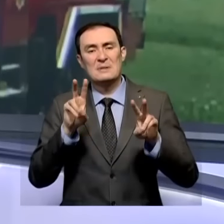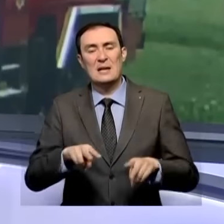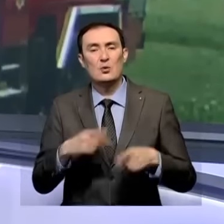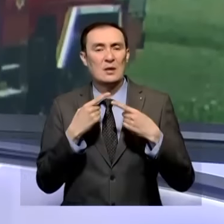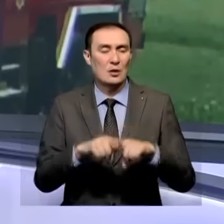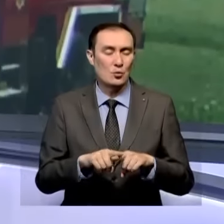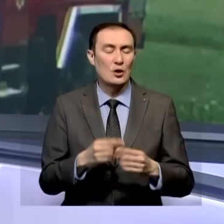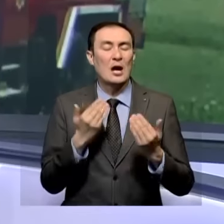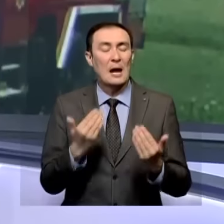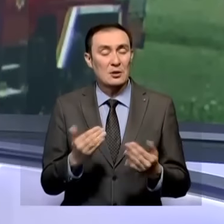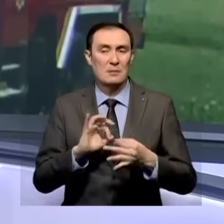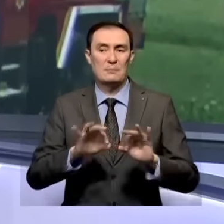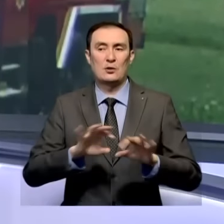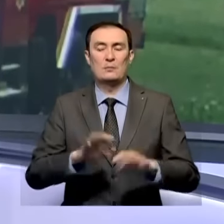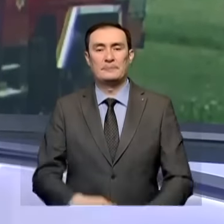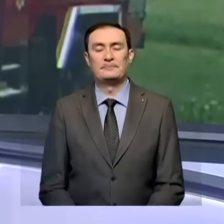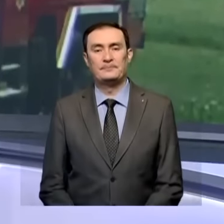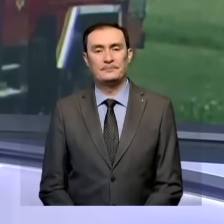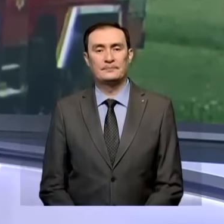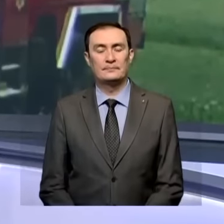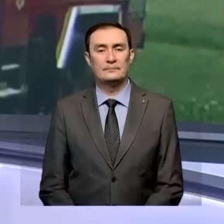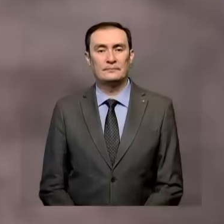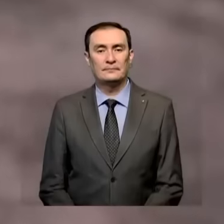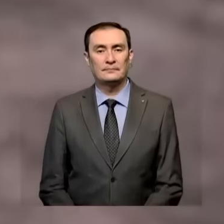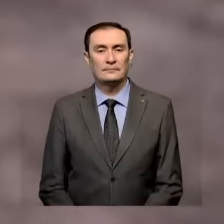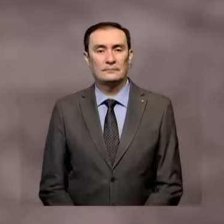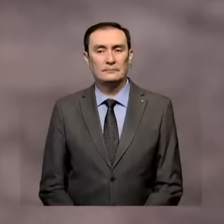технику. Ирбол Абишев расскажет подробнее.